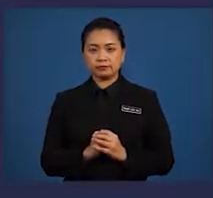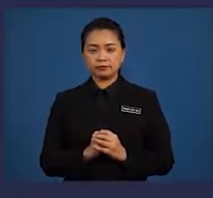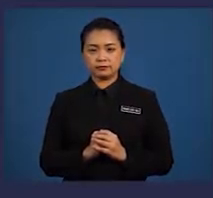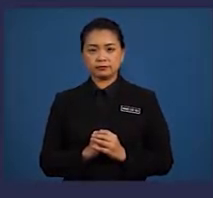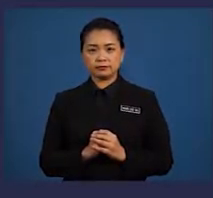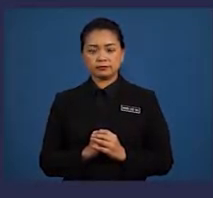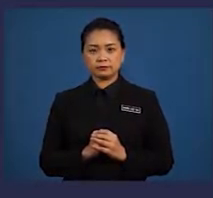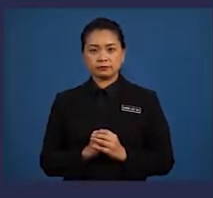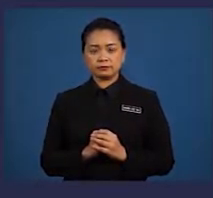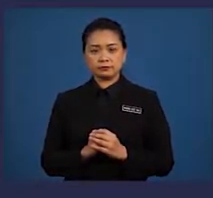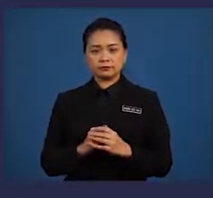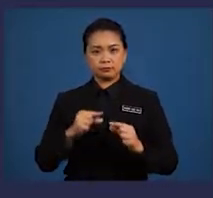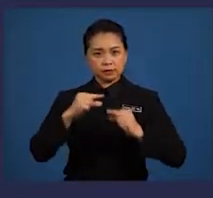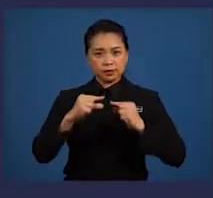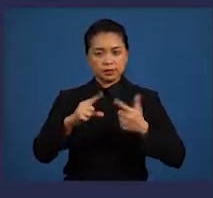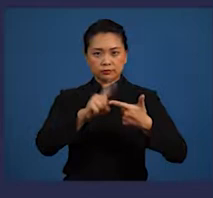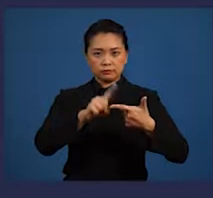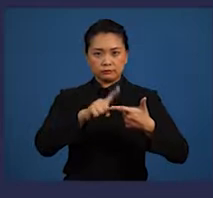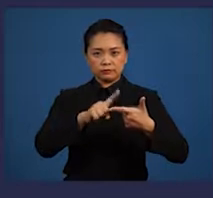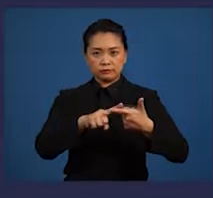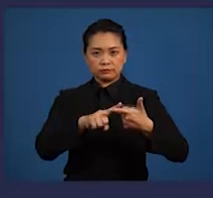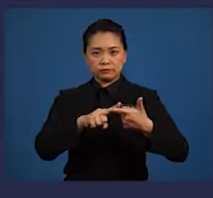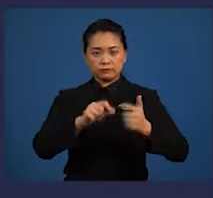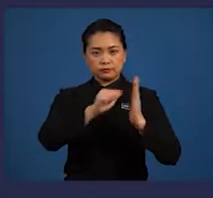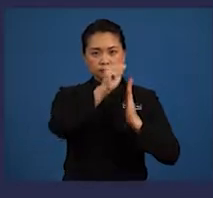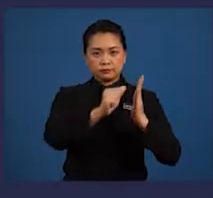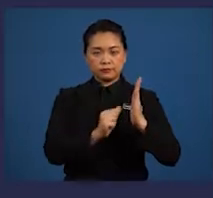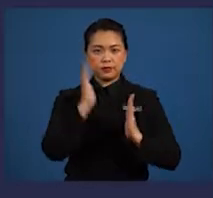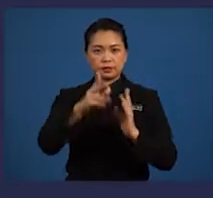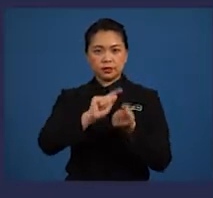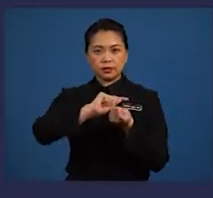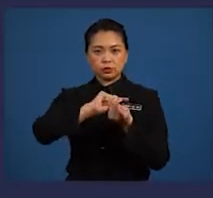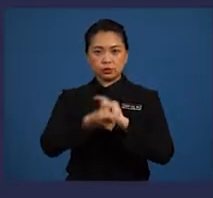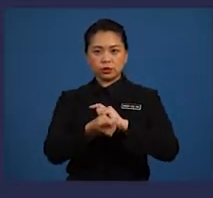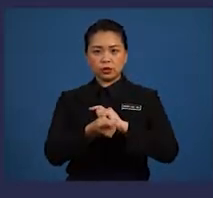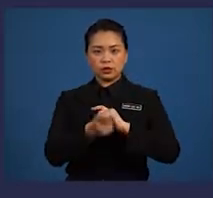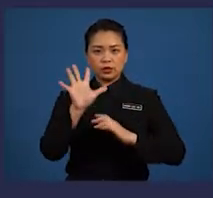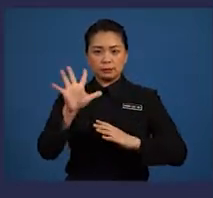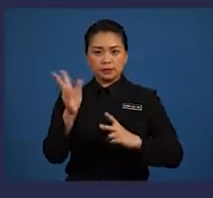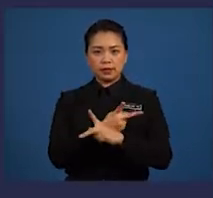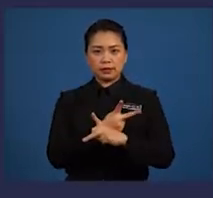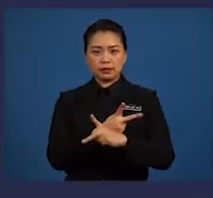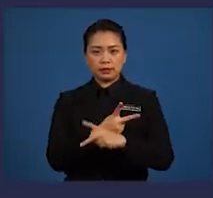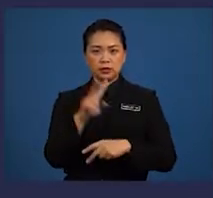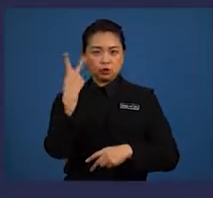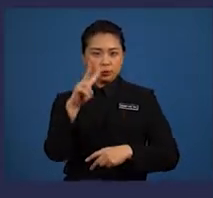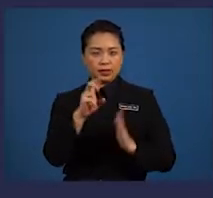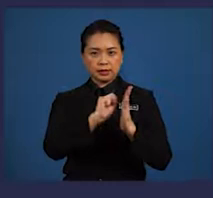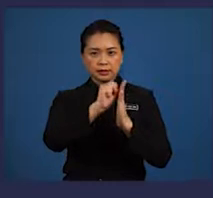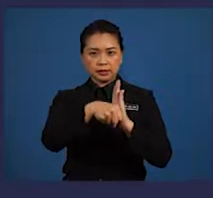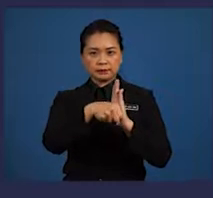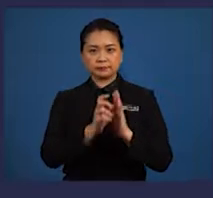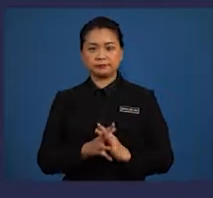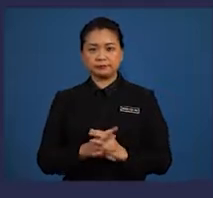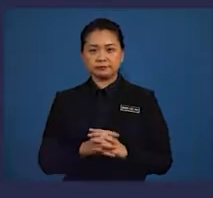mana Kalau gerakkan kedua pula animasi ini akan bertugas sebanyak imut kali 12